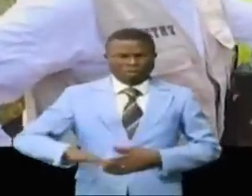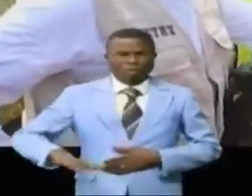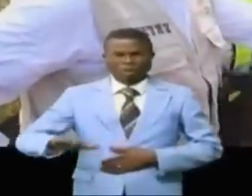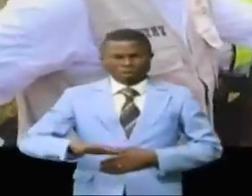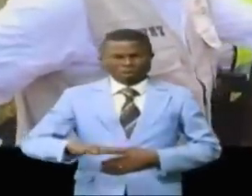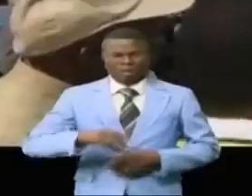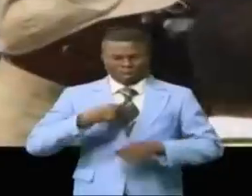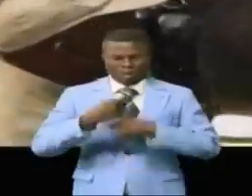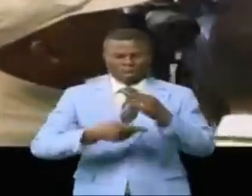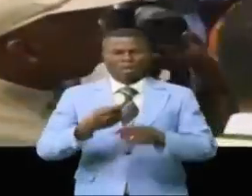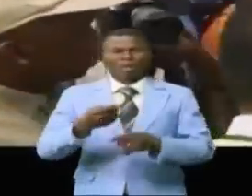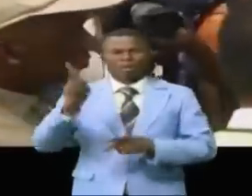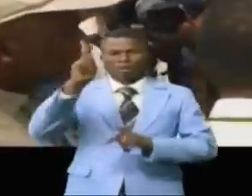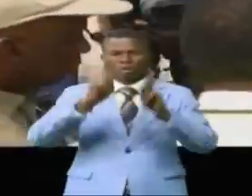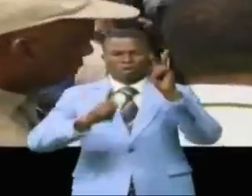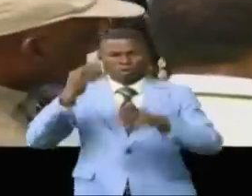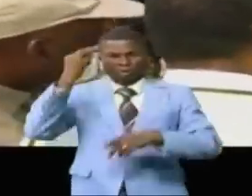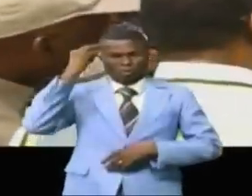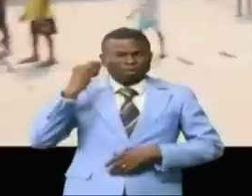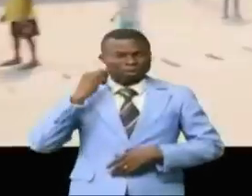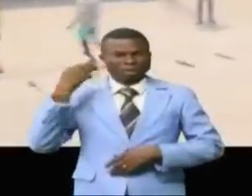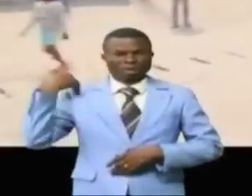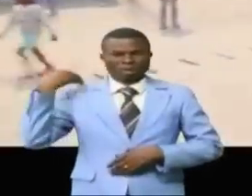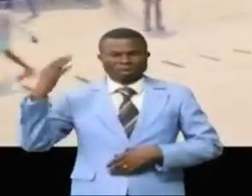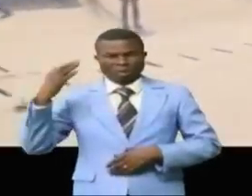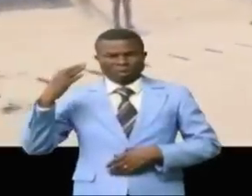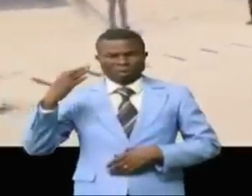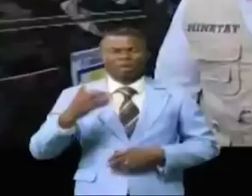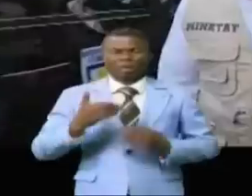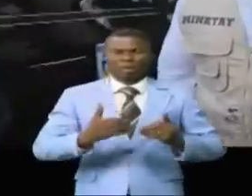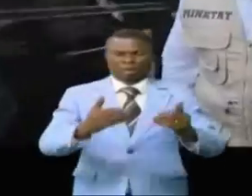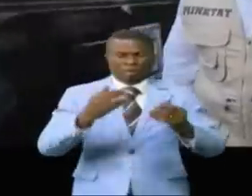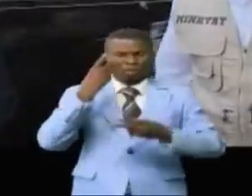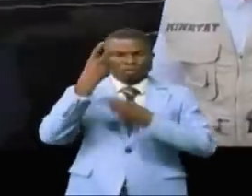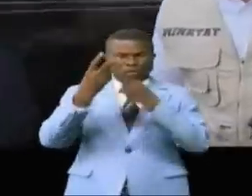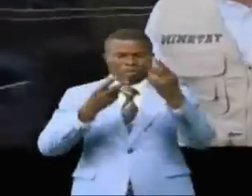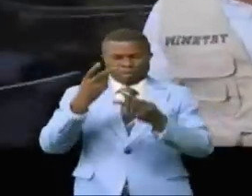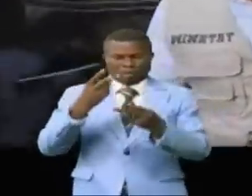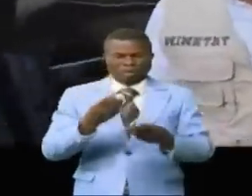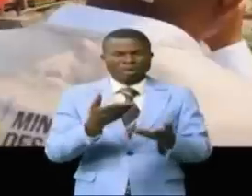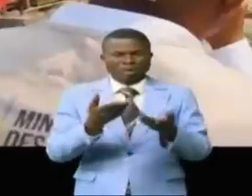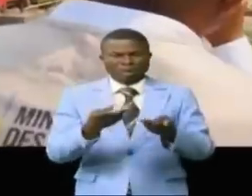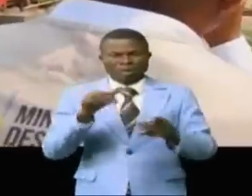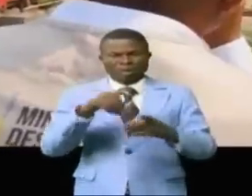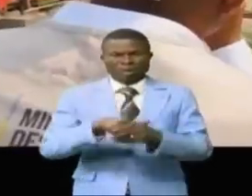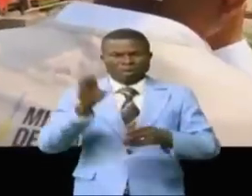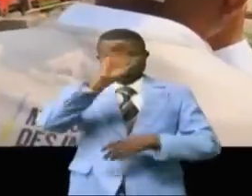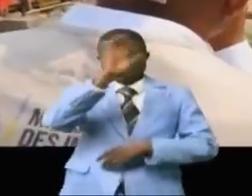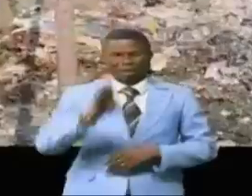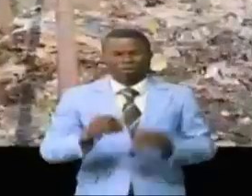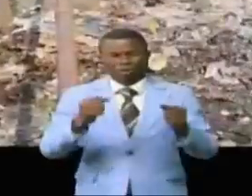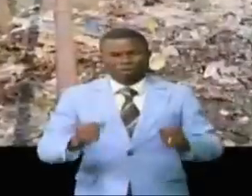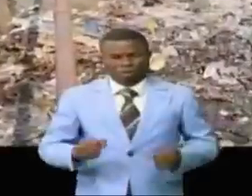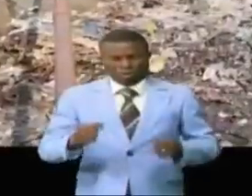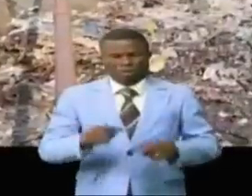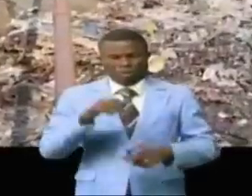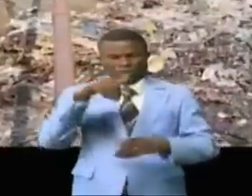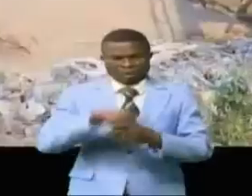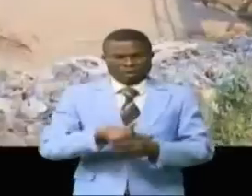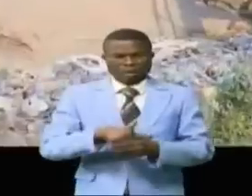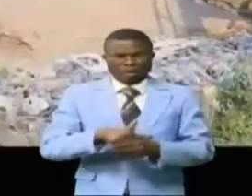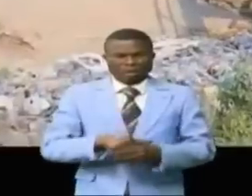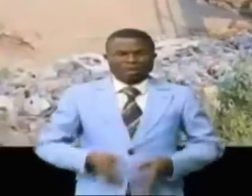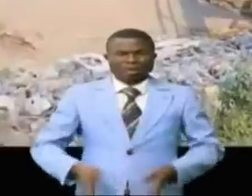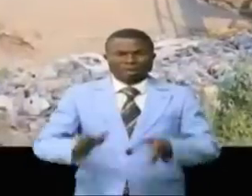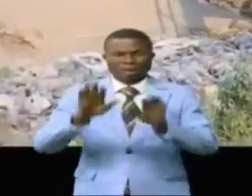lancé à la population par le ministre d'État qui a poursuivi sa ronde d'inspection dans la commune de Barumbu, précisément sur